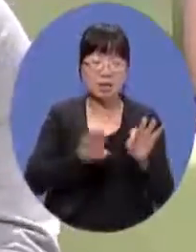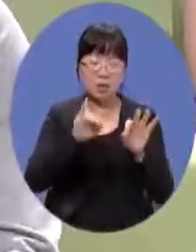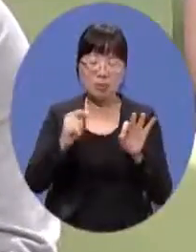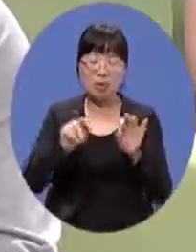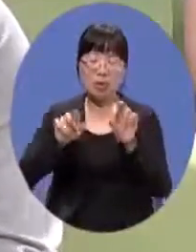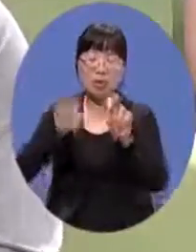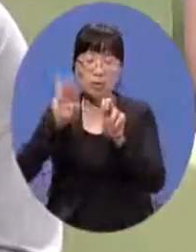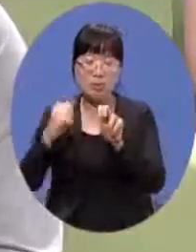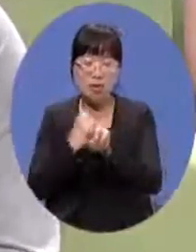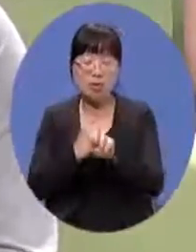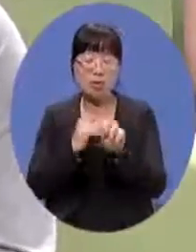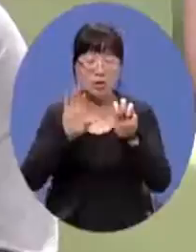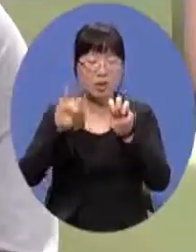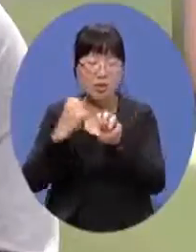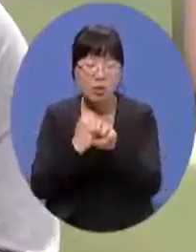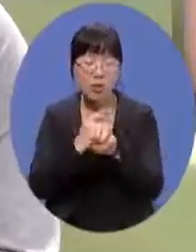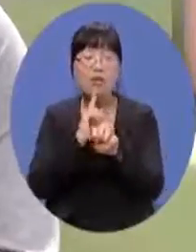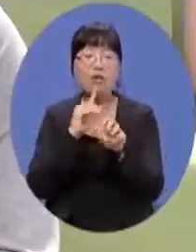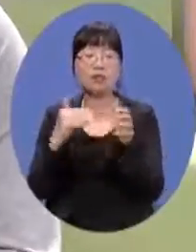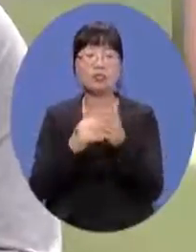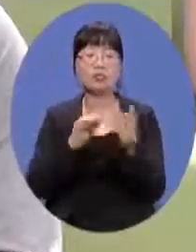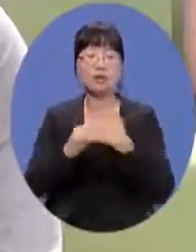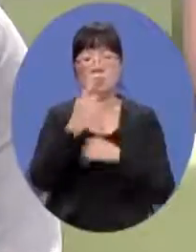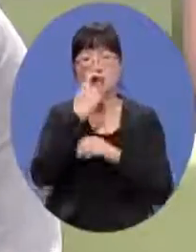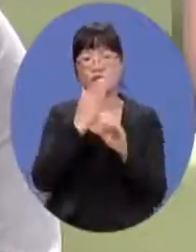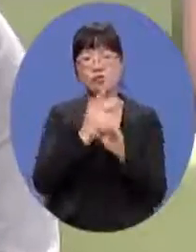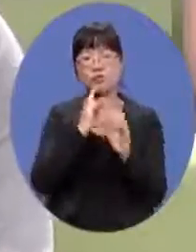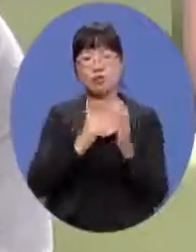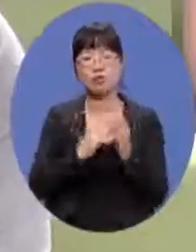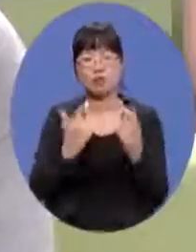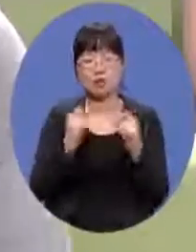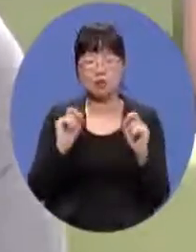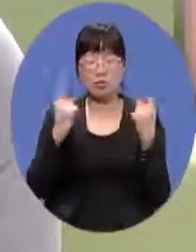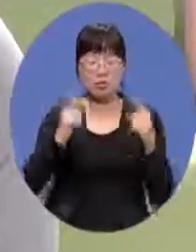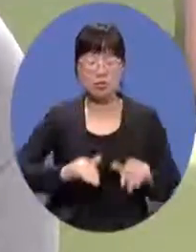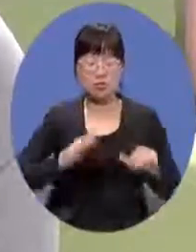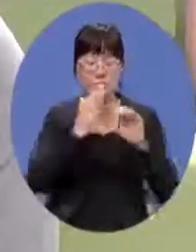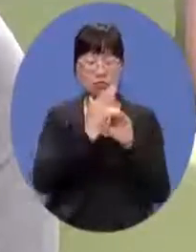20번, 30번을 하면서 배워간다는 거. 네. 그러면서 큰다는 거 우리가 깜빡깜빡 까먹기 때문입니다.